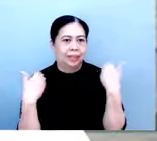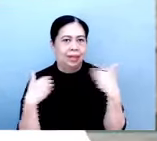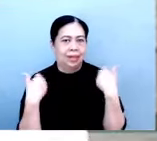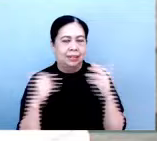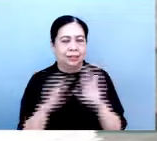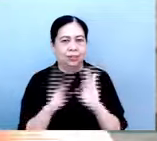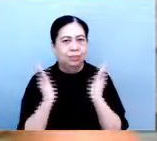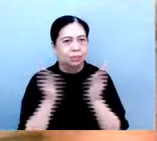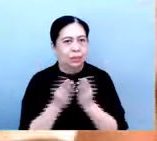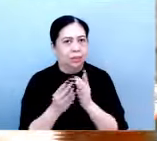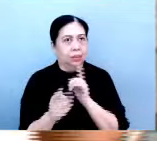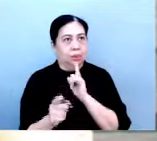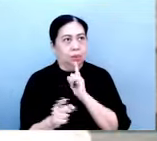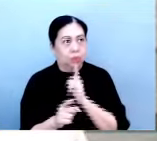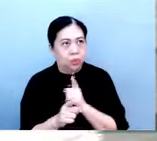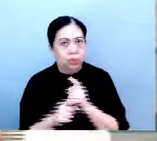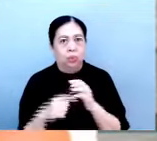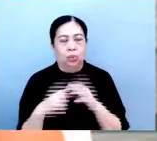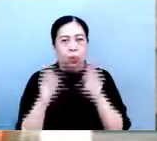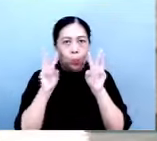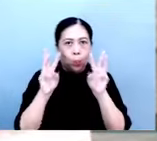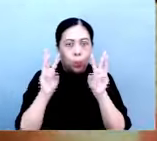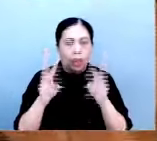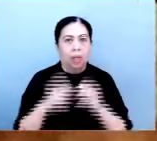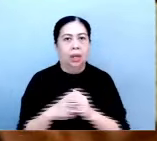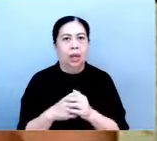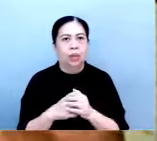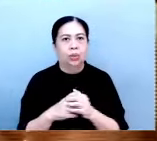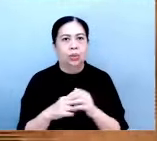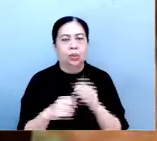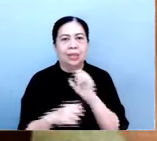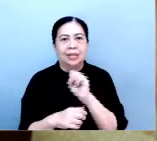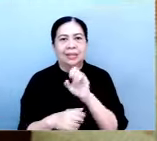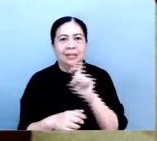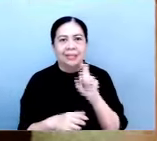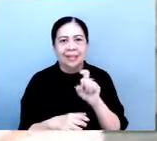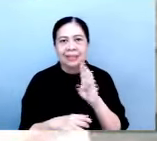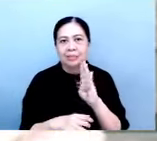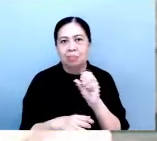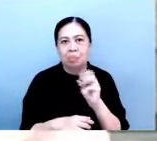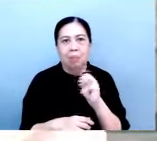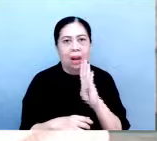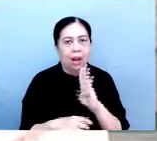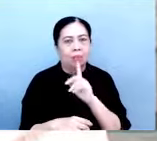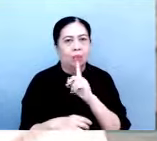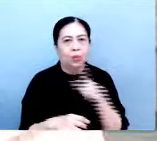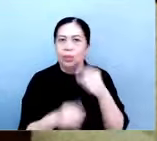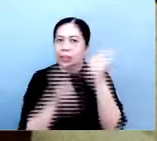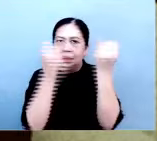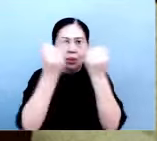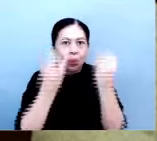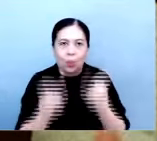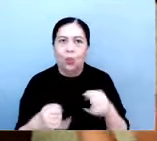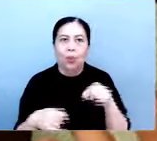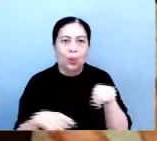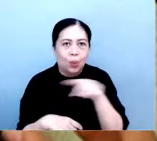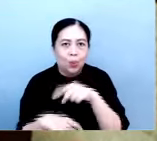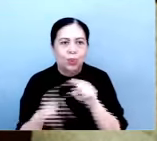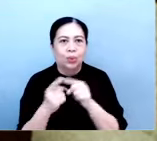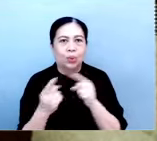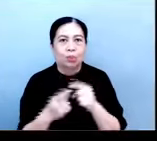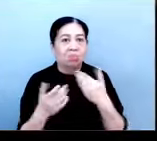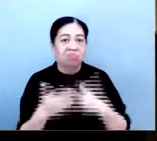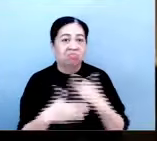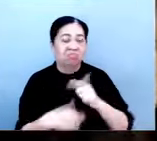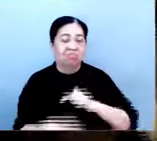ito yung talagang, wow, grabe, ito yung sex bomb. Kumbaga parang iconic kayo in a way. At wala nang sumunod pa